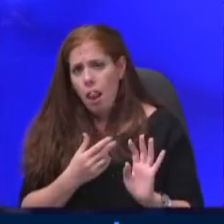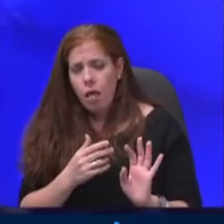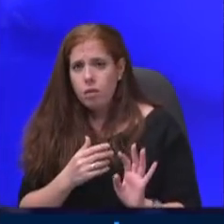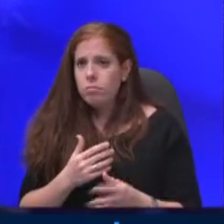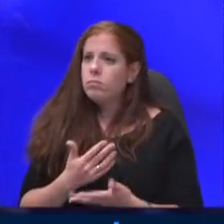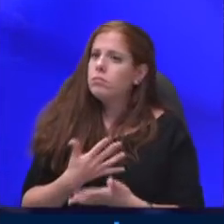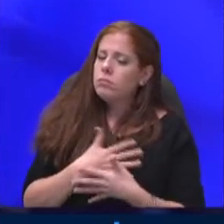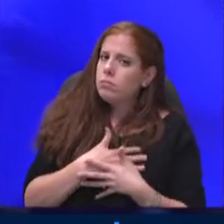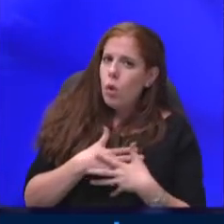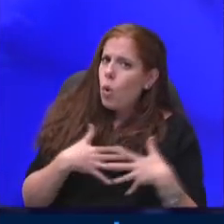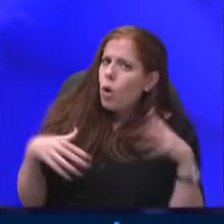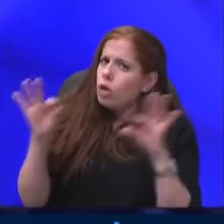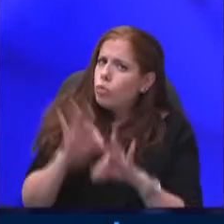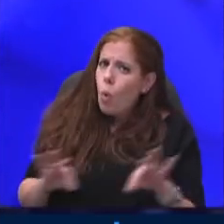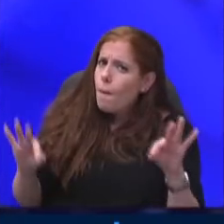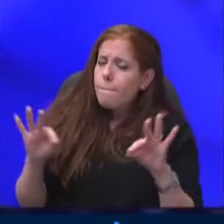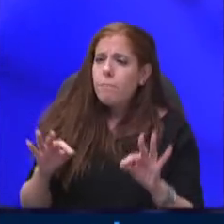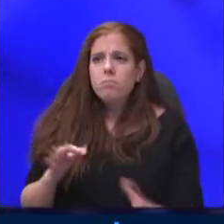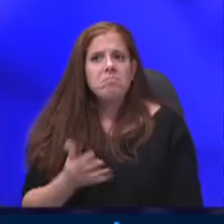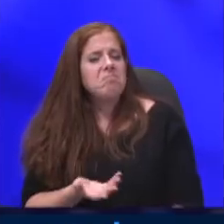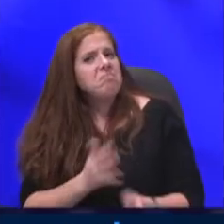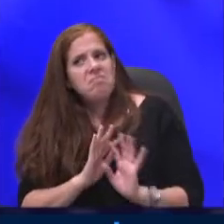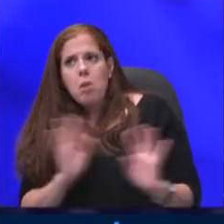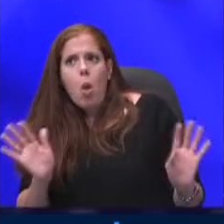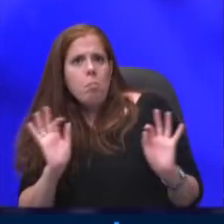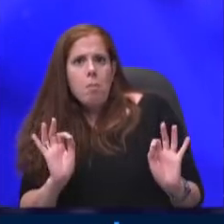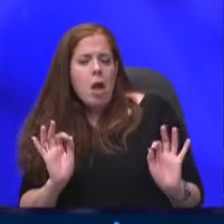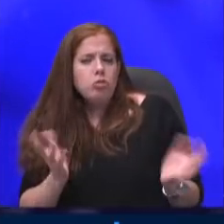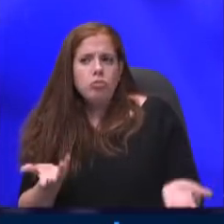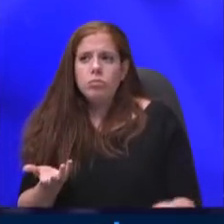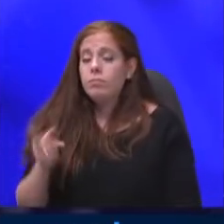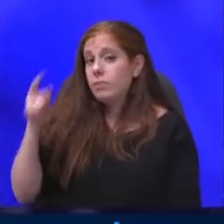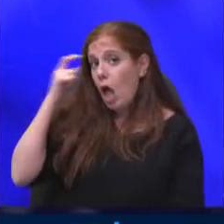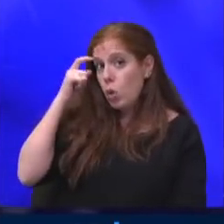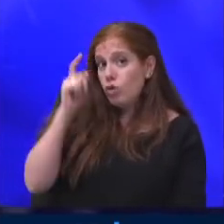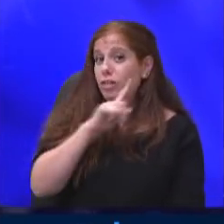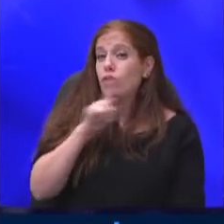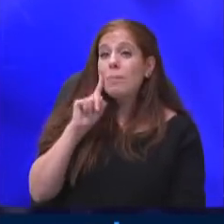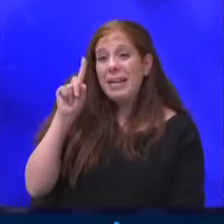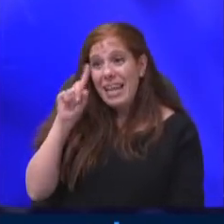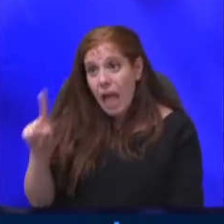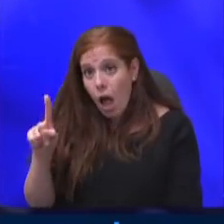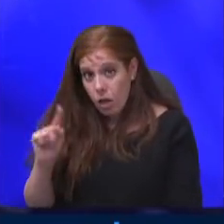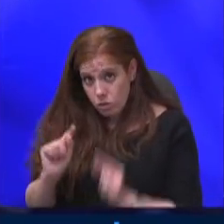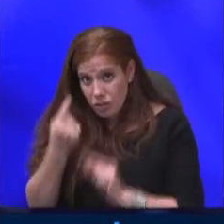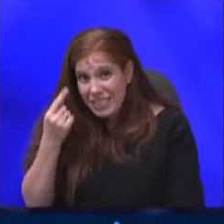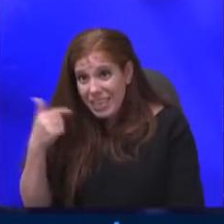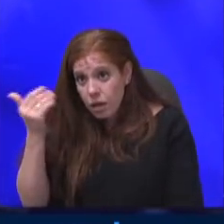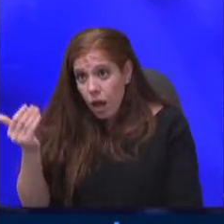כלום? לא, ממש. את חושבת שאמא ידעה שזה יקרה? אינני